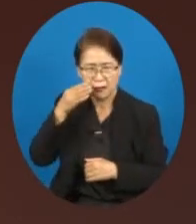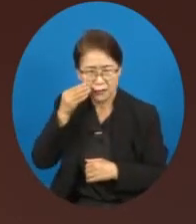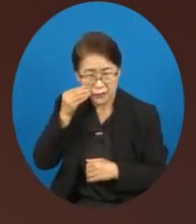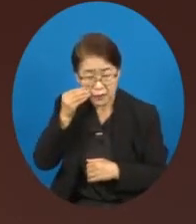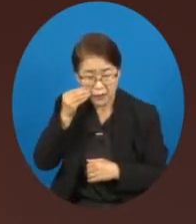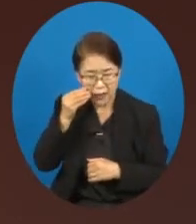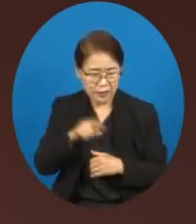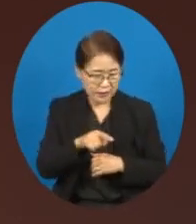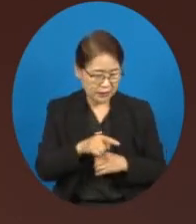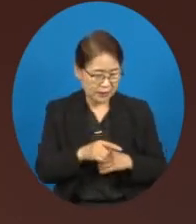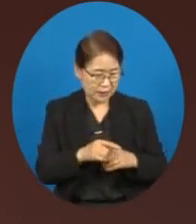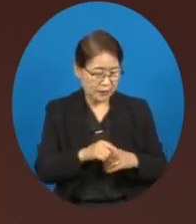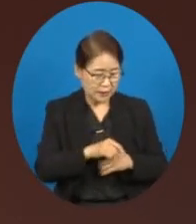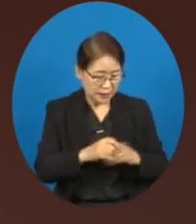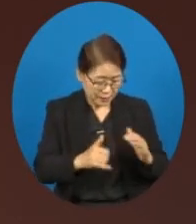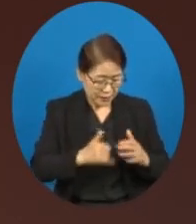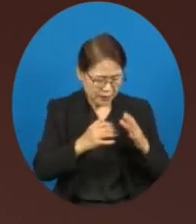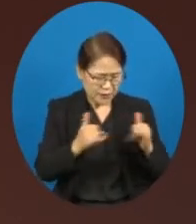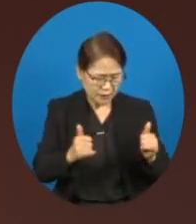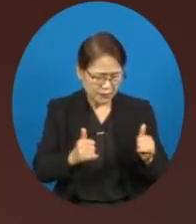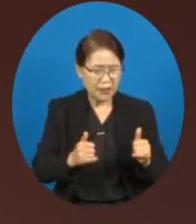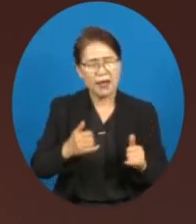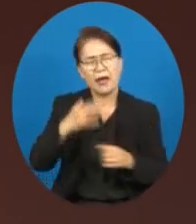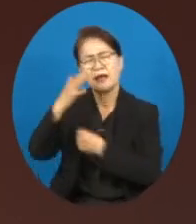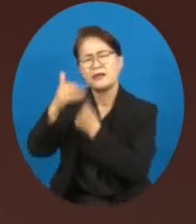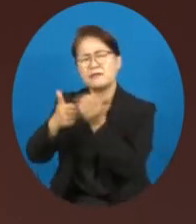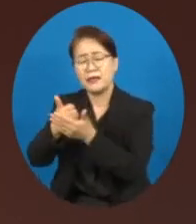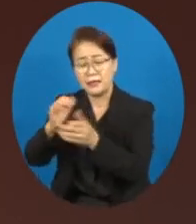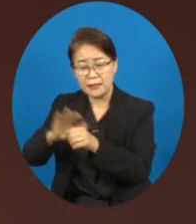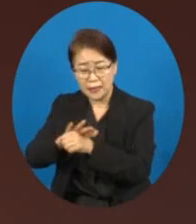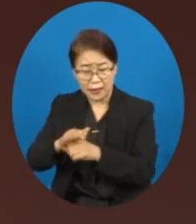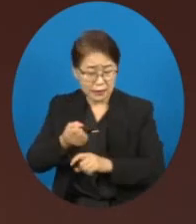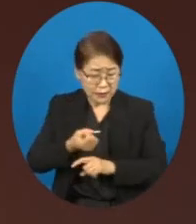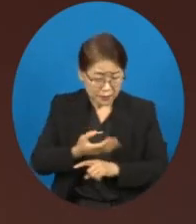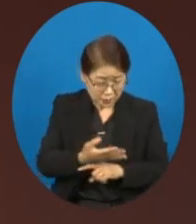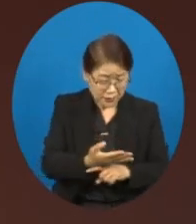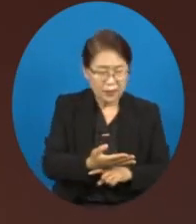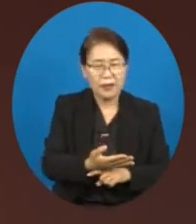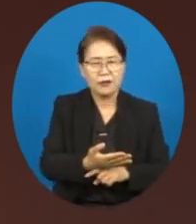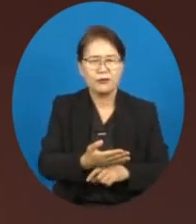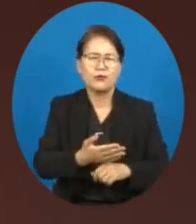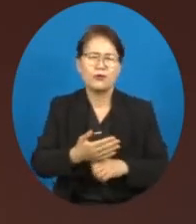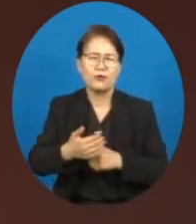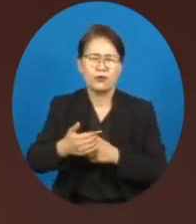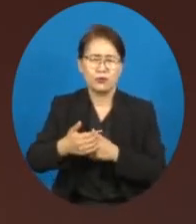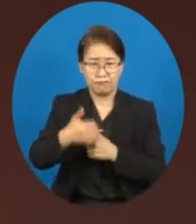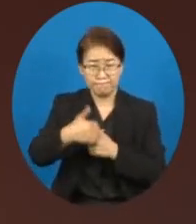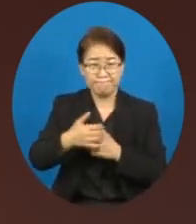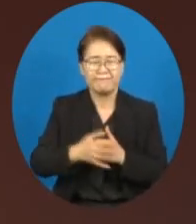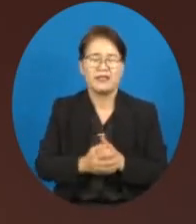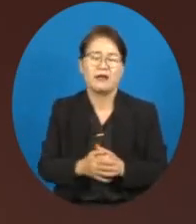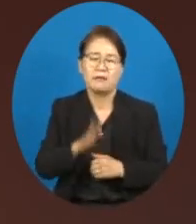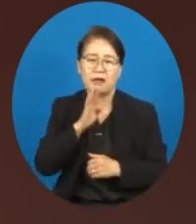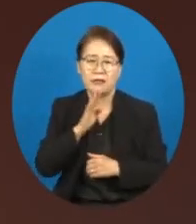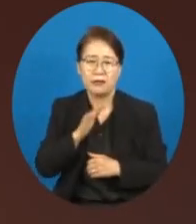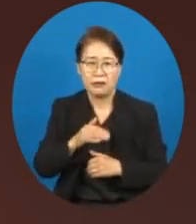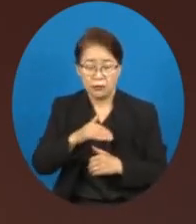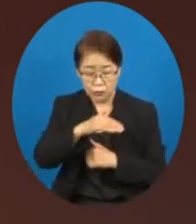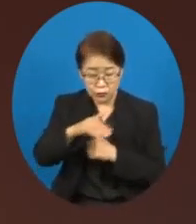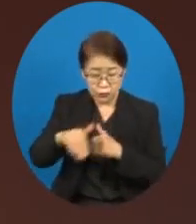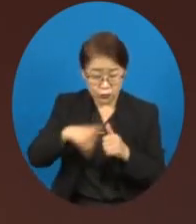많은 사람들에게 나의 사랑을 전해다오. 여러분 그렇게 간증하신 거 들으셨잖아요. 맞아요. 우리들